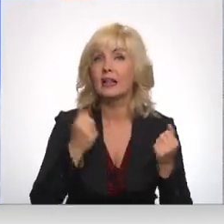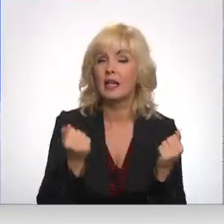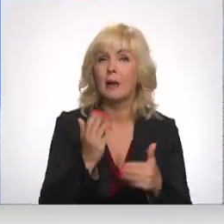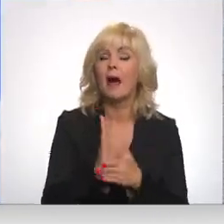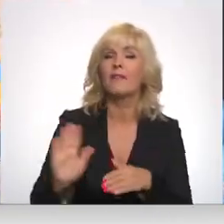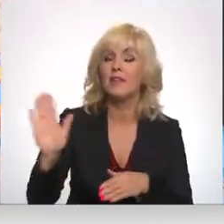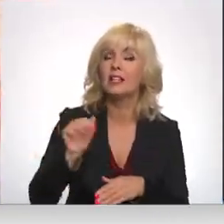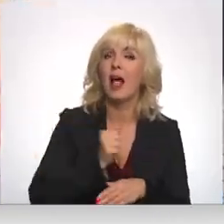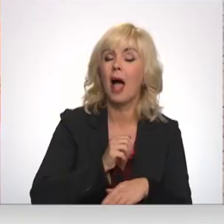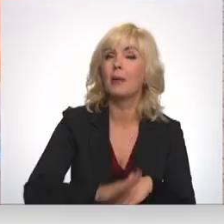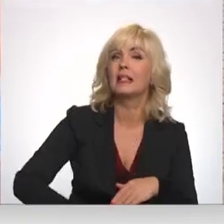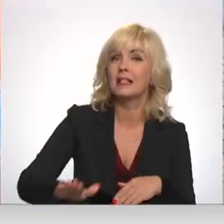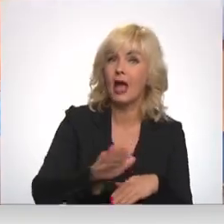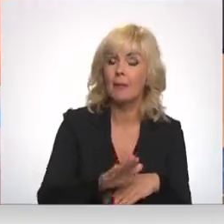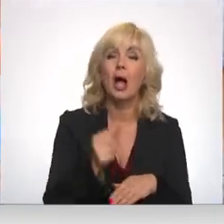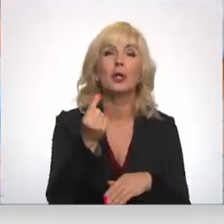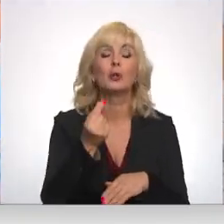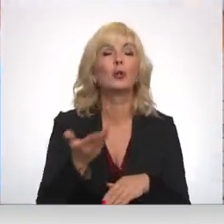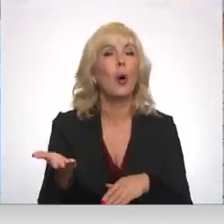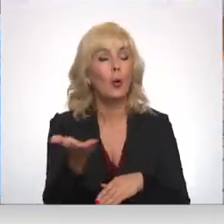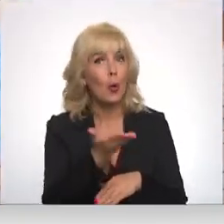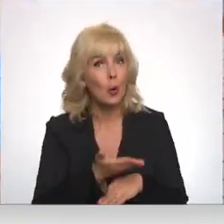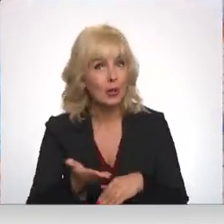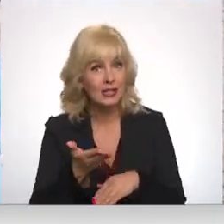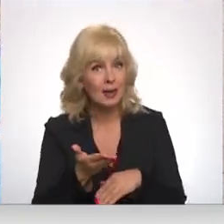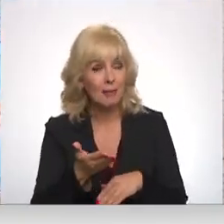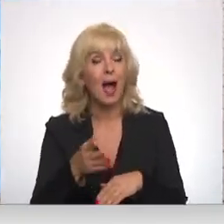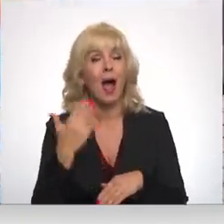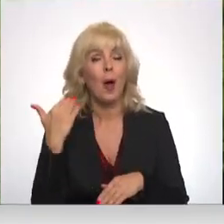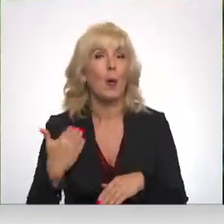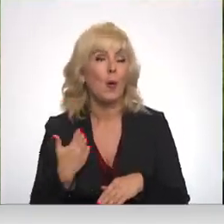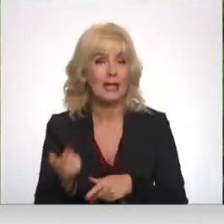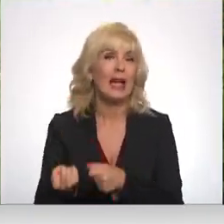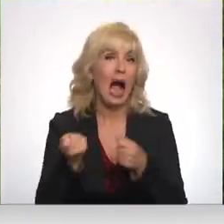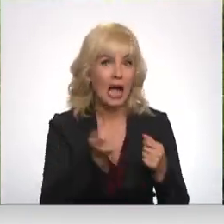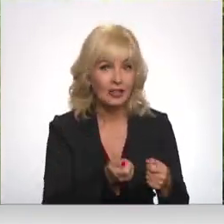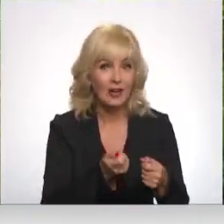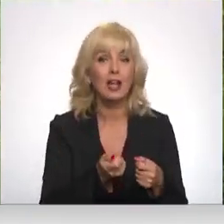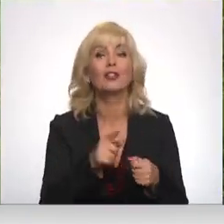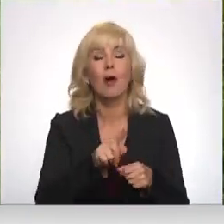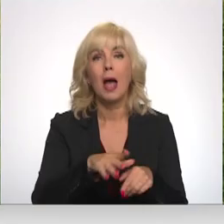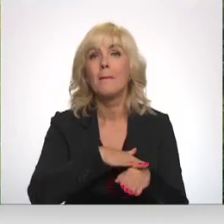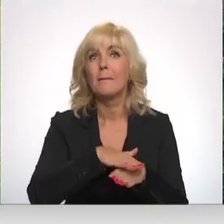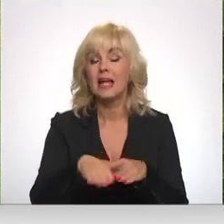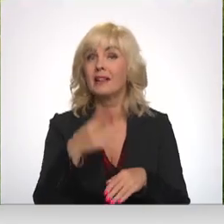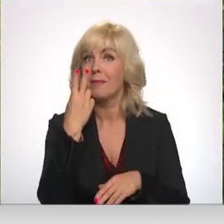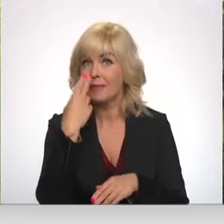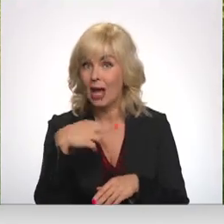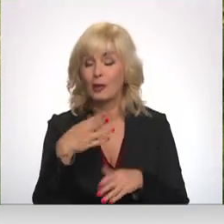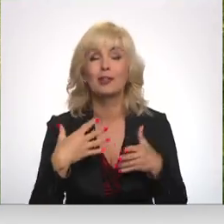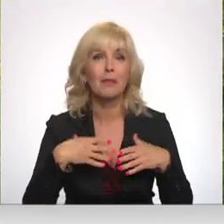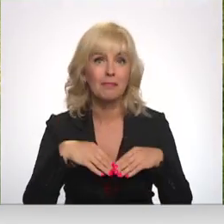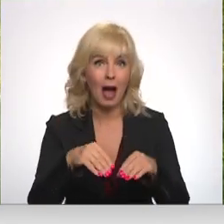Latgalē, Zemgalē un nedaudz arī Kurzemē, līdz tā nonākusi Kuldīgas novadā. Lai apjaust un pilnībā ieraudzītu jau